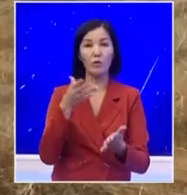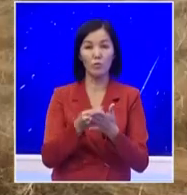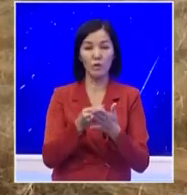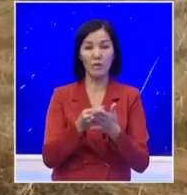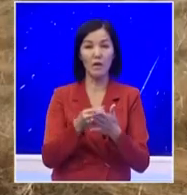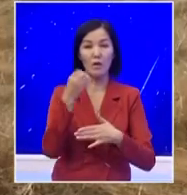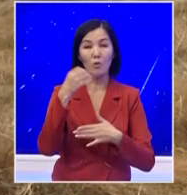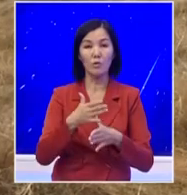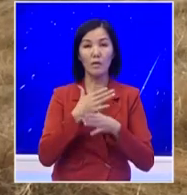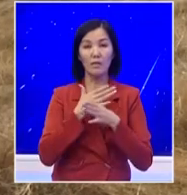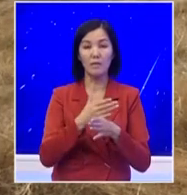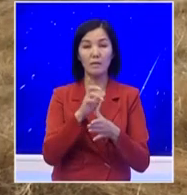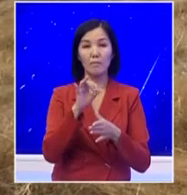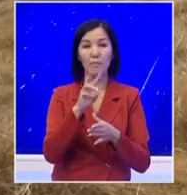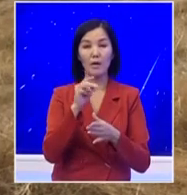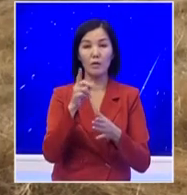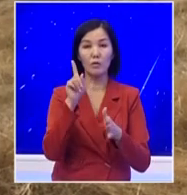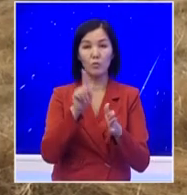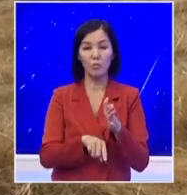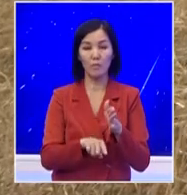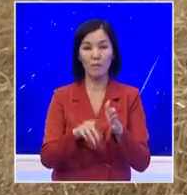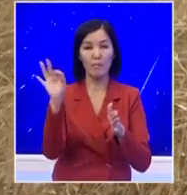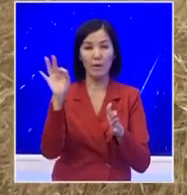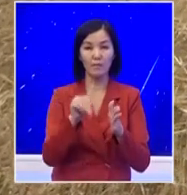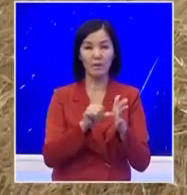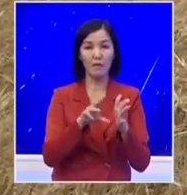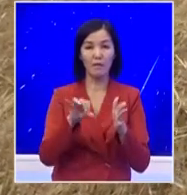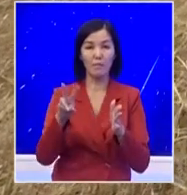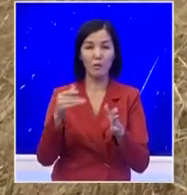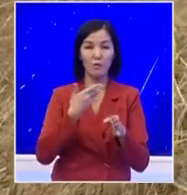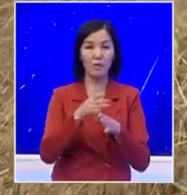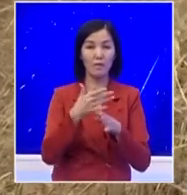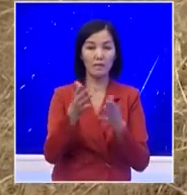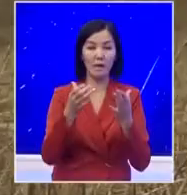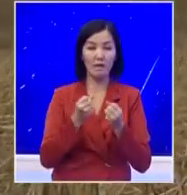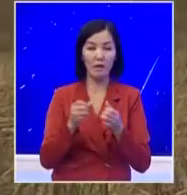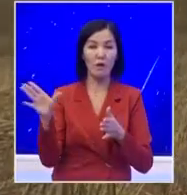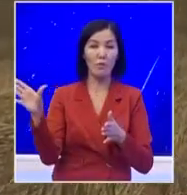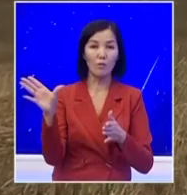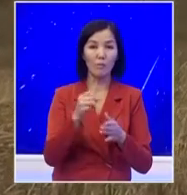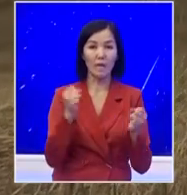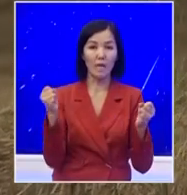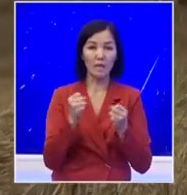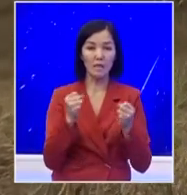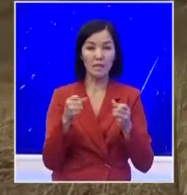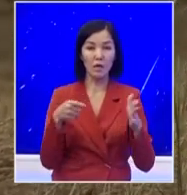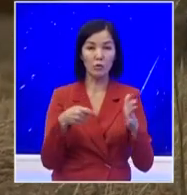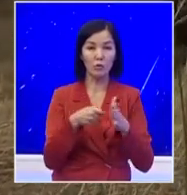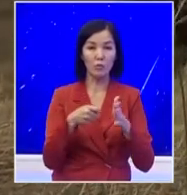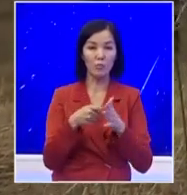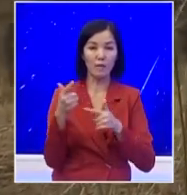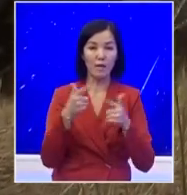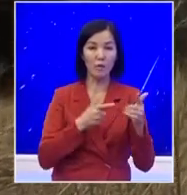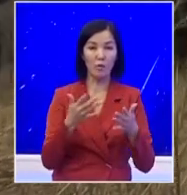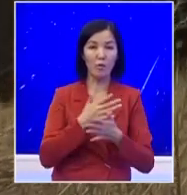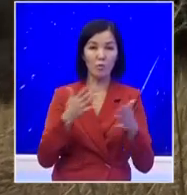орталық арқылы Бақыт Жақыпбеков төмен пайызбен 6 миллион теңге несие алды. Мұның бәрі де қыс мезгіліне шөп дайындауға үлкен